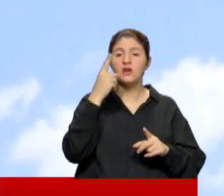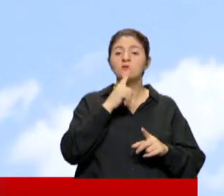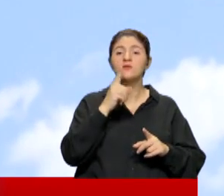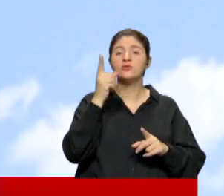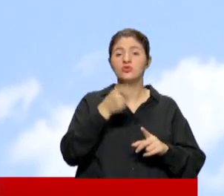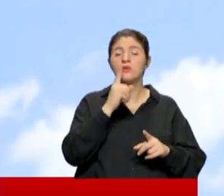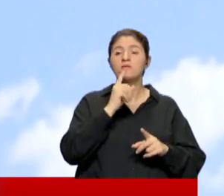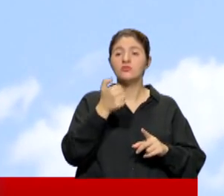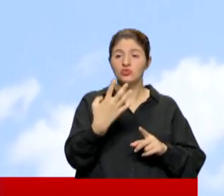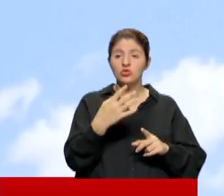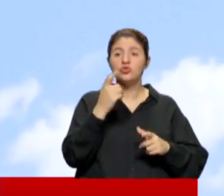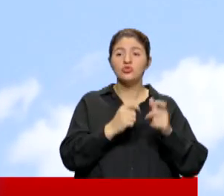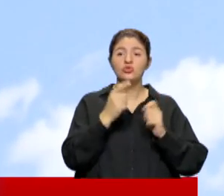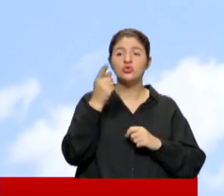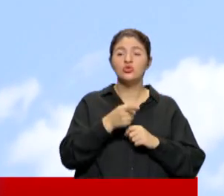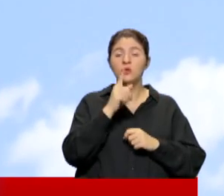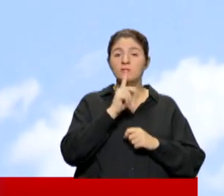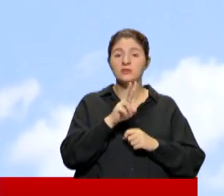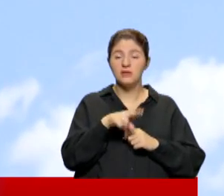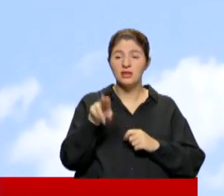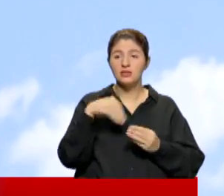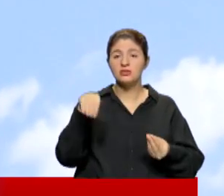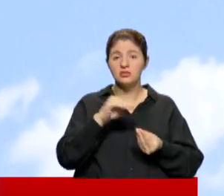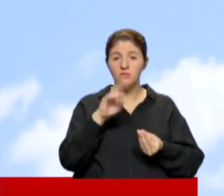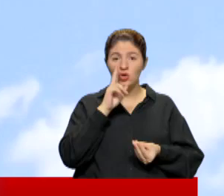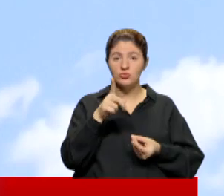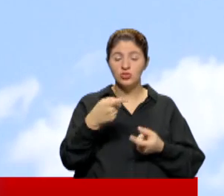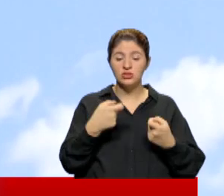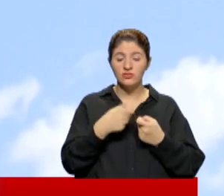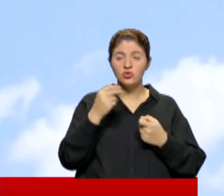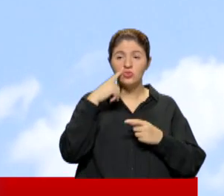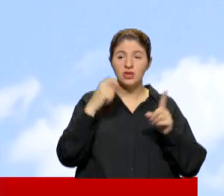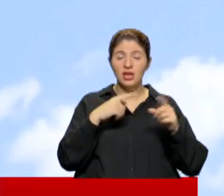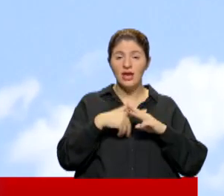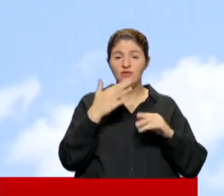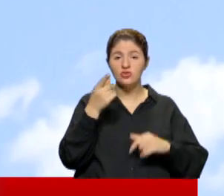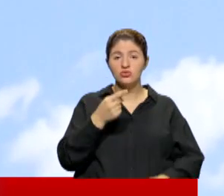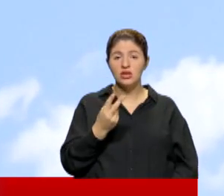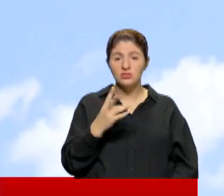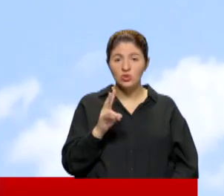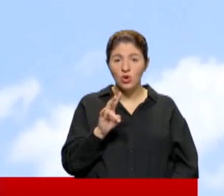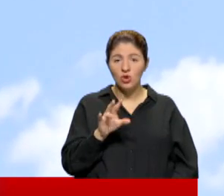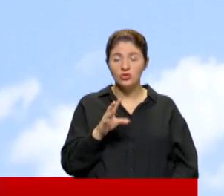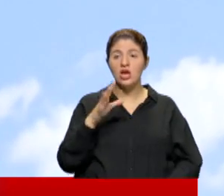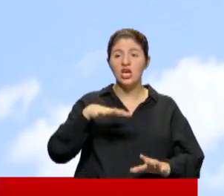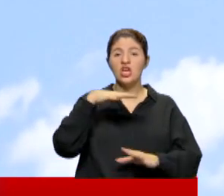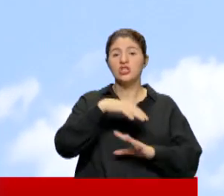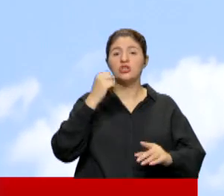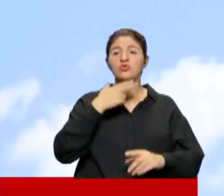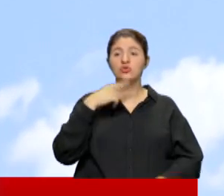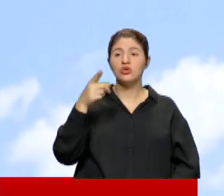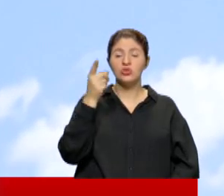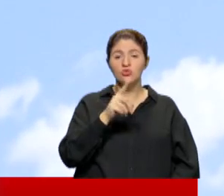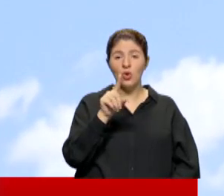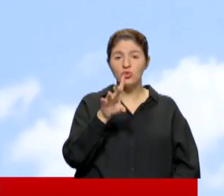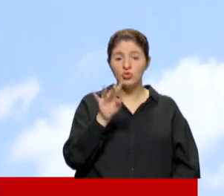1164 süt % 1127 zam görmüş savaş olduğu Ukrayna'da enflasyon % 24 İşgalci Rusya'da enflasyon